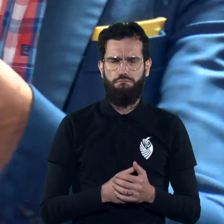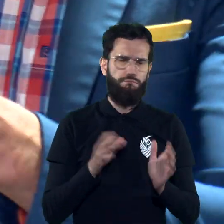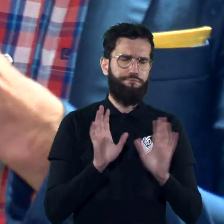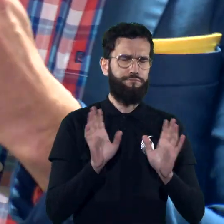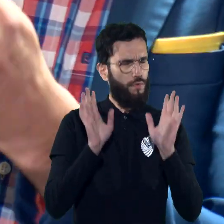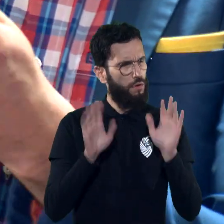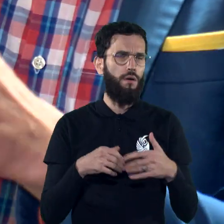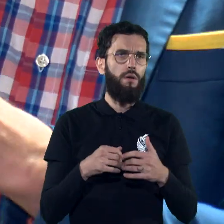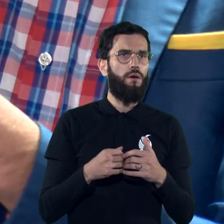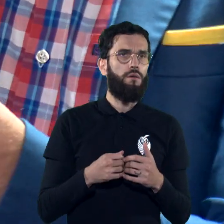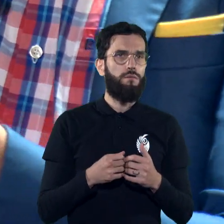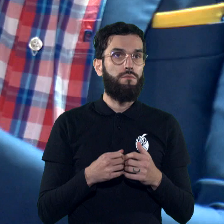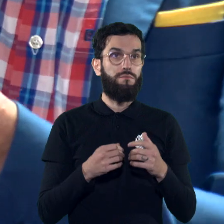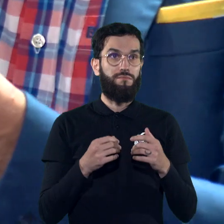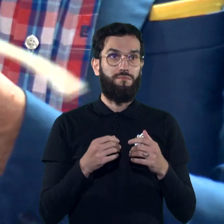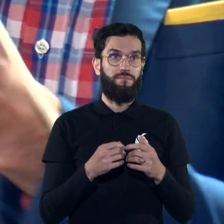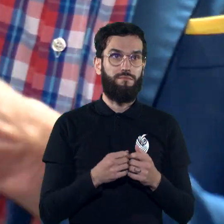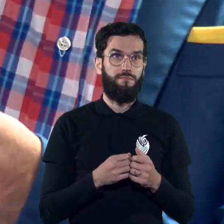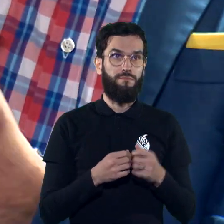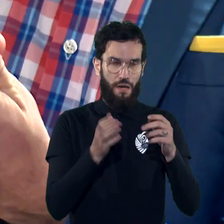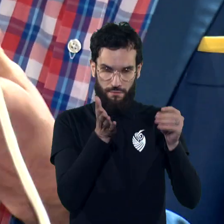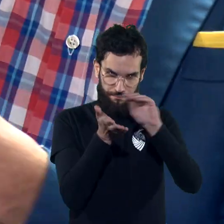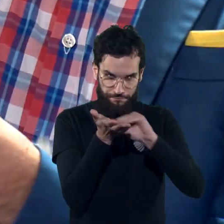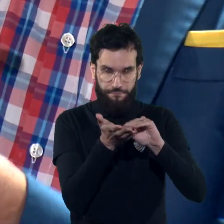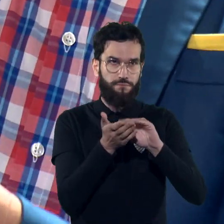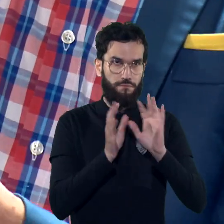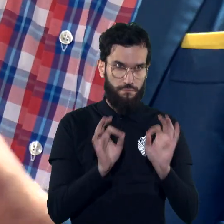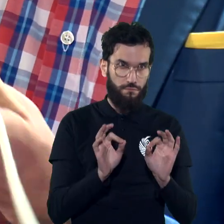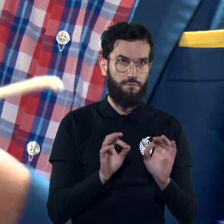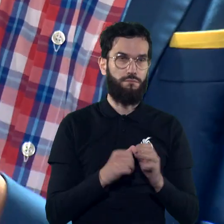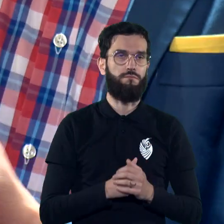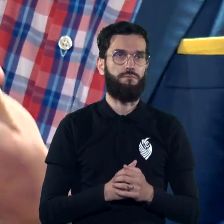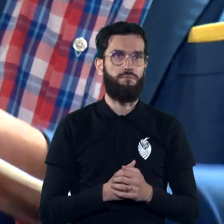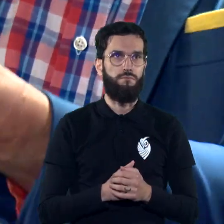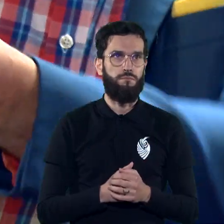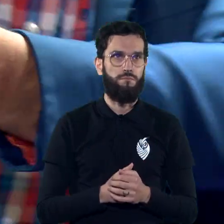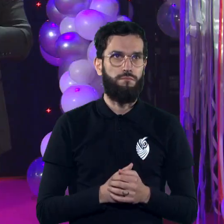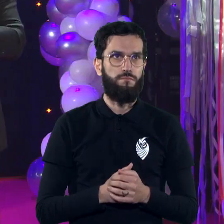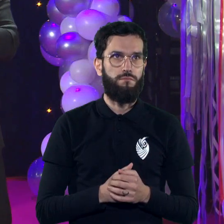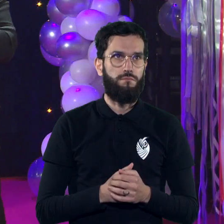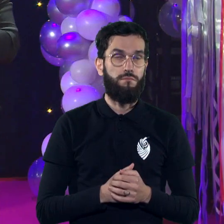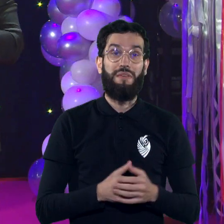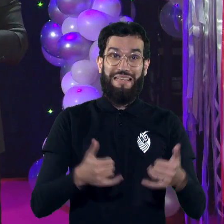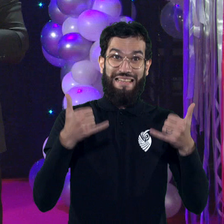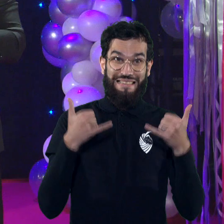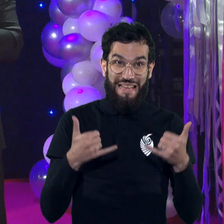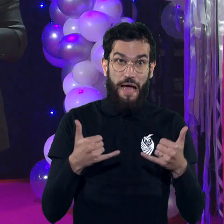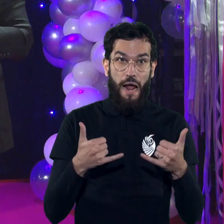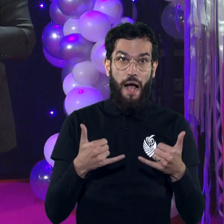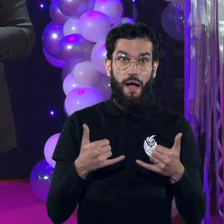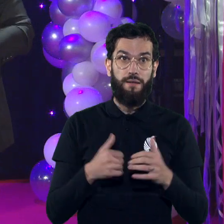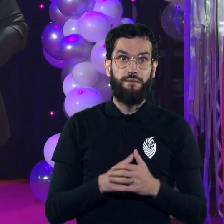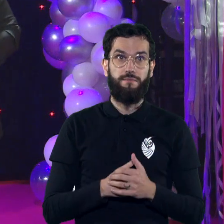ja to teraz namotám polovicu toho povrazu v jednom smere a druhú polovicu v druhom smere do mojej ruky. Tak. A teraz budem